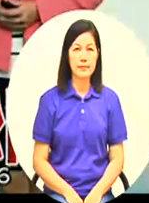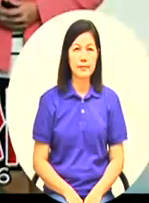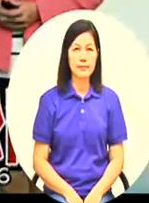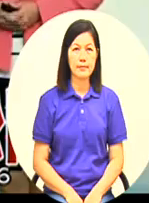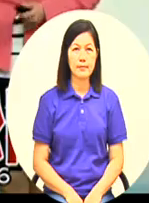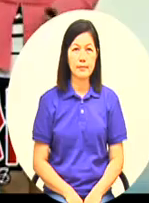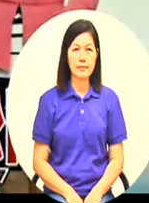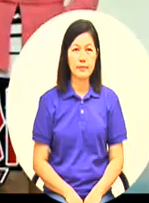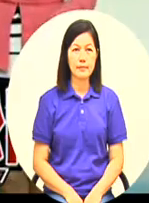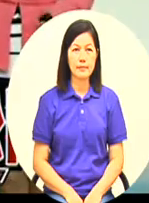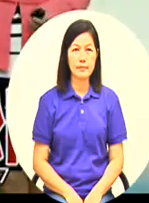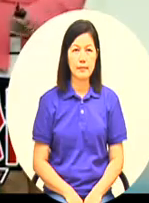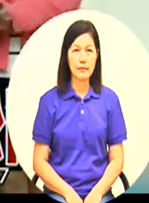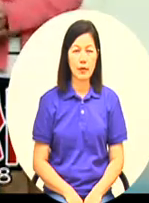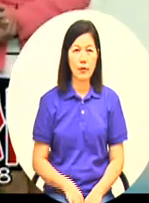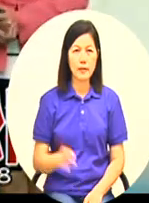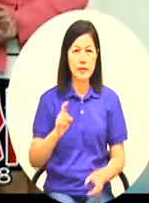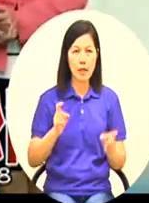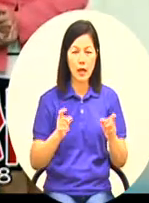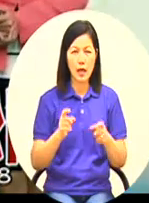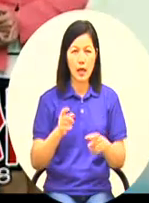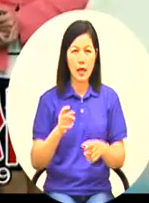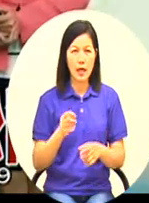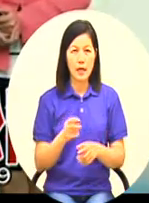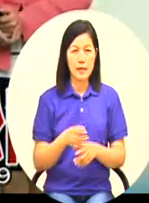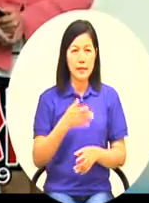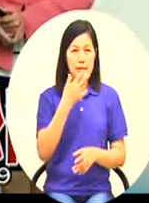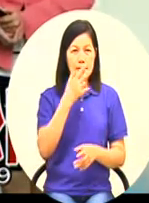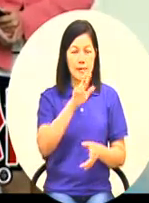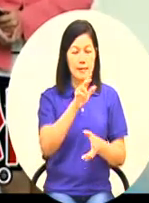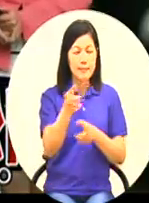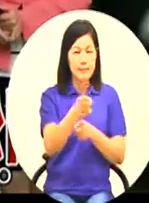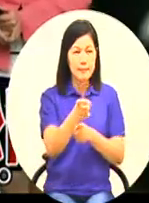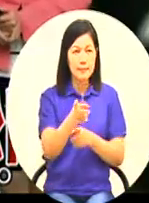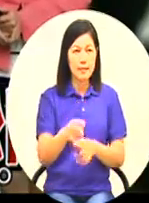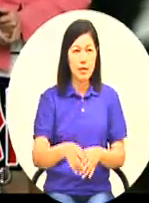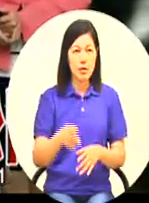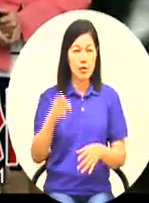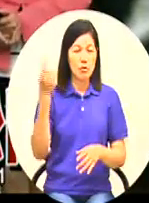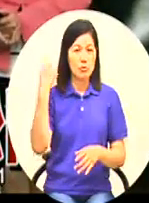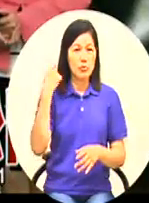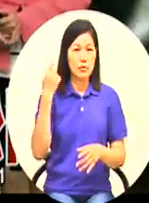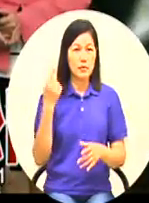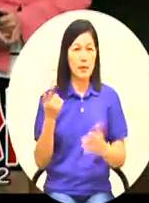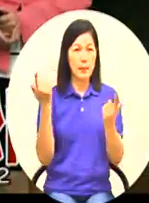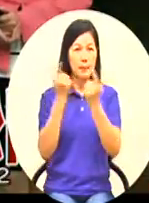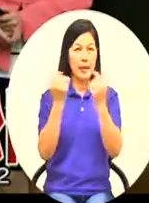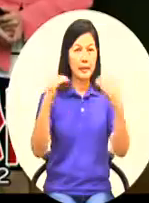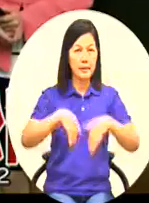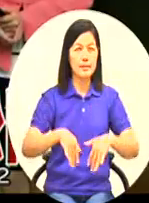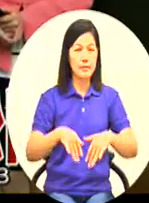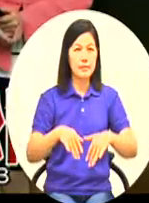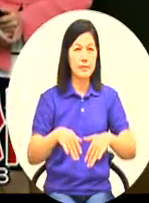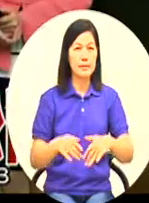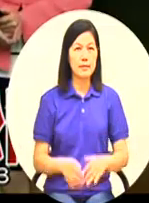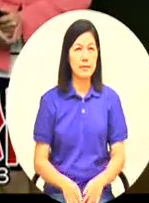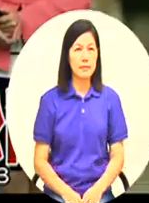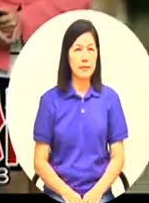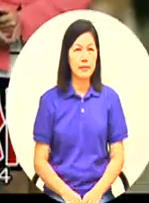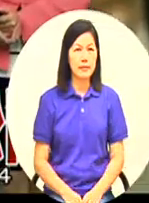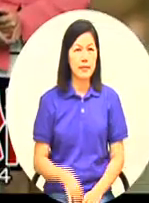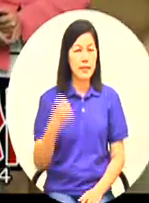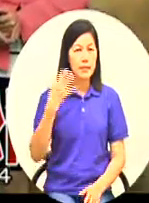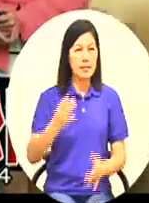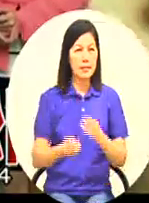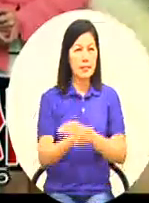玩诈欺犯现在的命运又如何呢？昨天在北京遭到了提审，新华社还特别播出了其中几